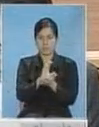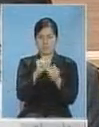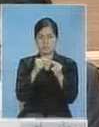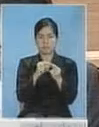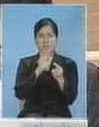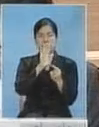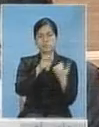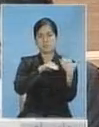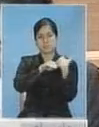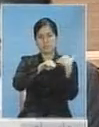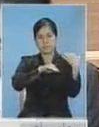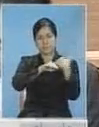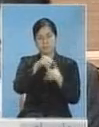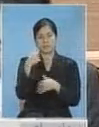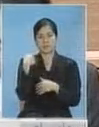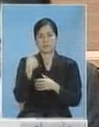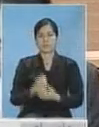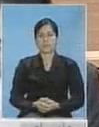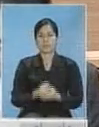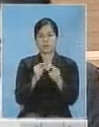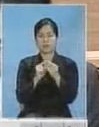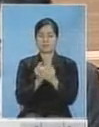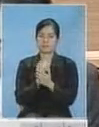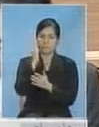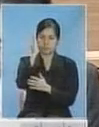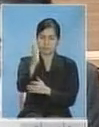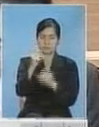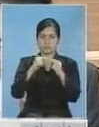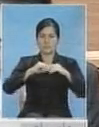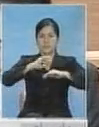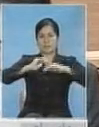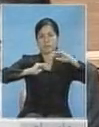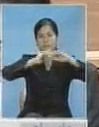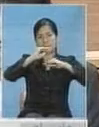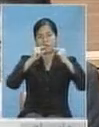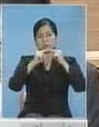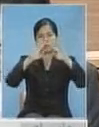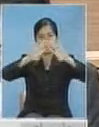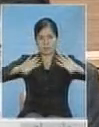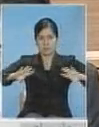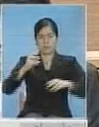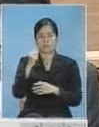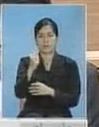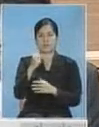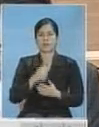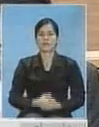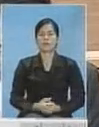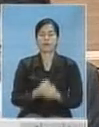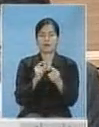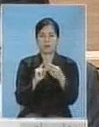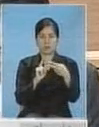านคมนาคมและเพื่อที่จะได้ไปสู่ประตูอาเซียนต่อไปนะครับอีกหน่วยงานหนึ่งครับท่านประธานกรมเจ้าท่า